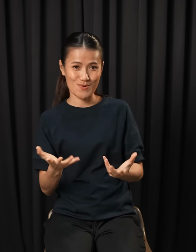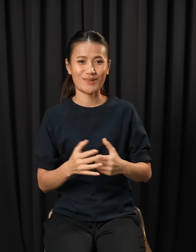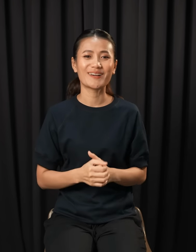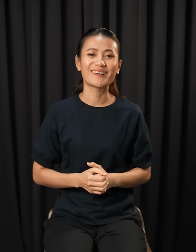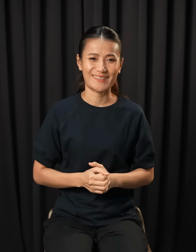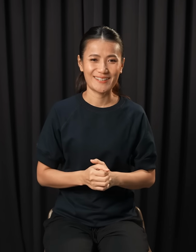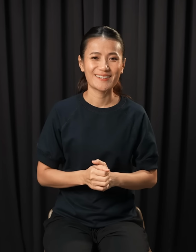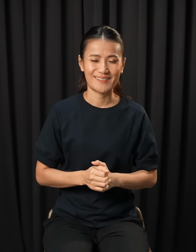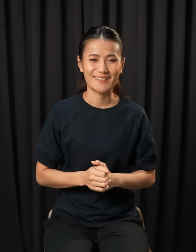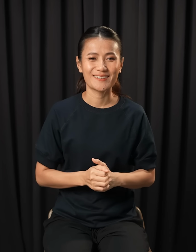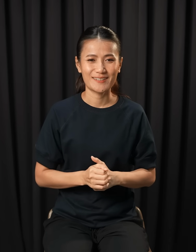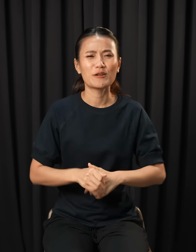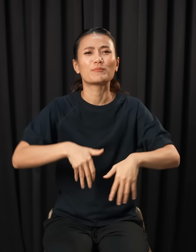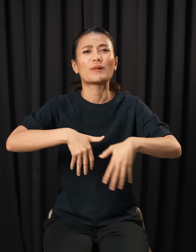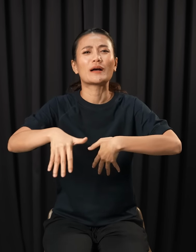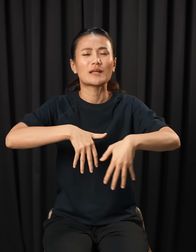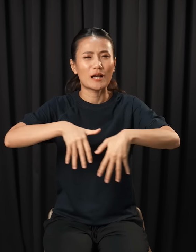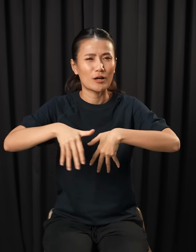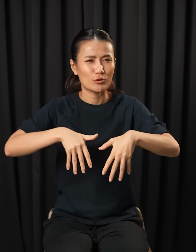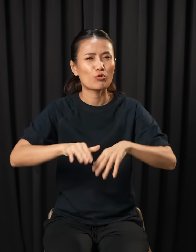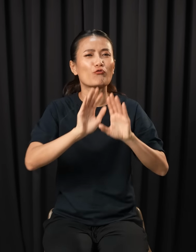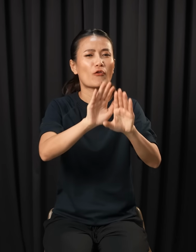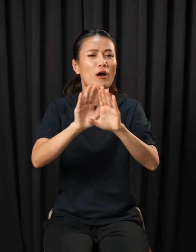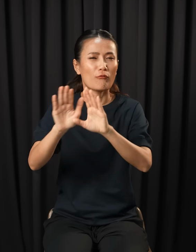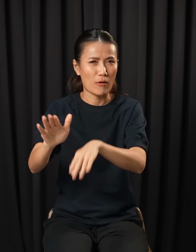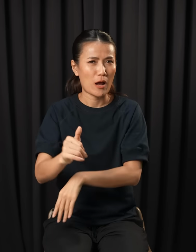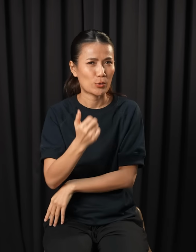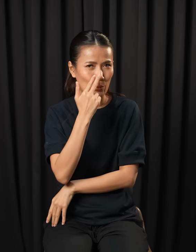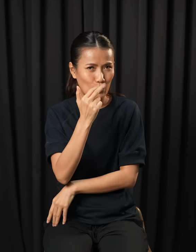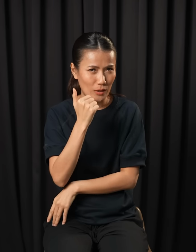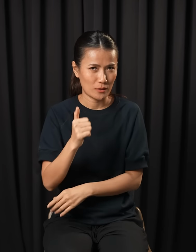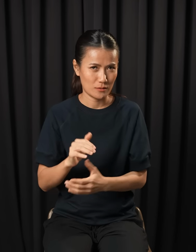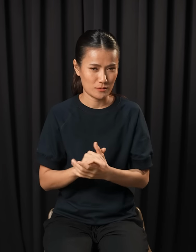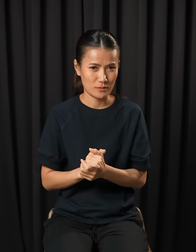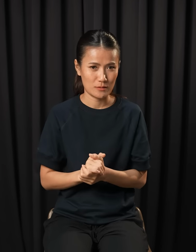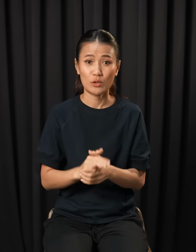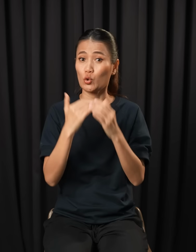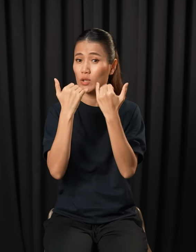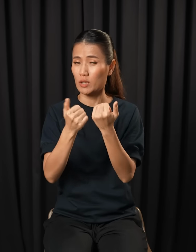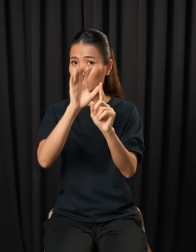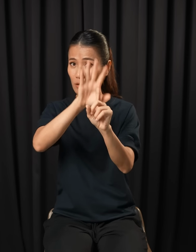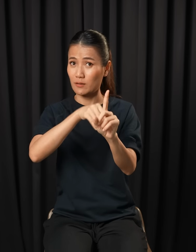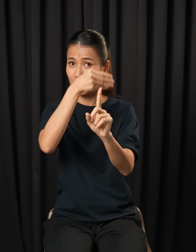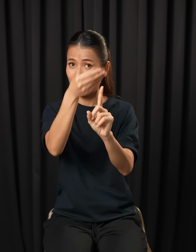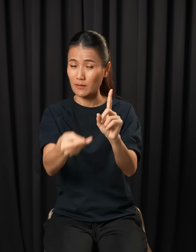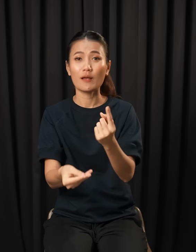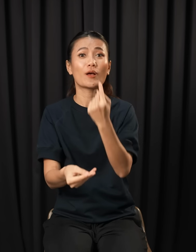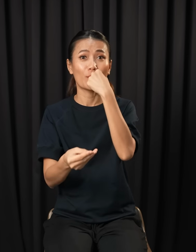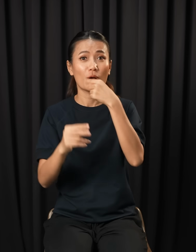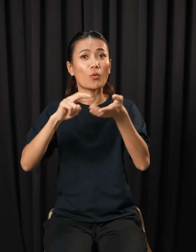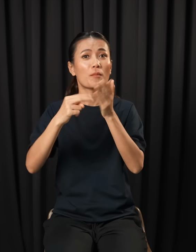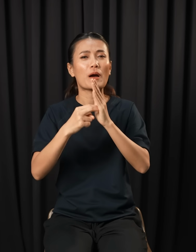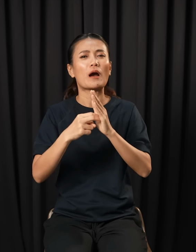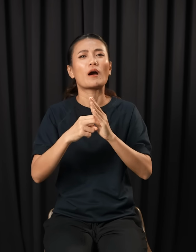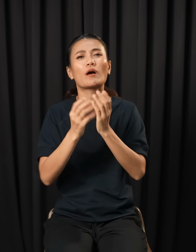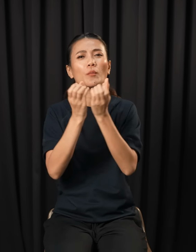รู้ดิ อันนี้เป็นภาพรวมแล้วกันแต่อยาก แต่ผมคิดว่าอันนี้พี่น้องประชาชนต้องจับตาให้ดีนะอาจารย์พูดมีเหตุผล